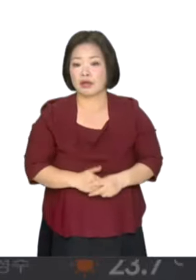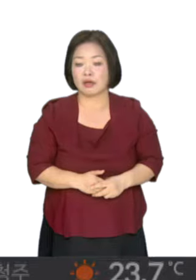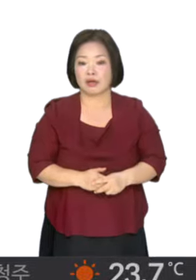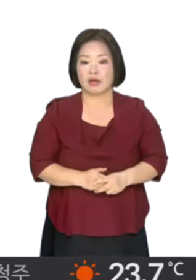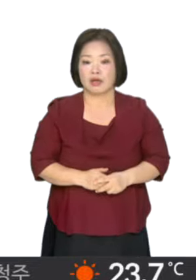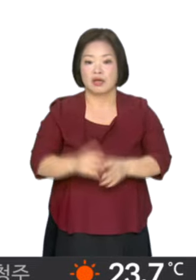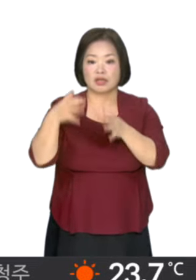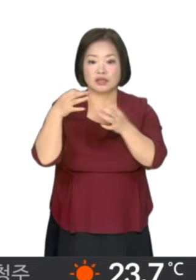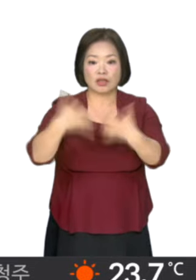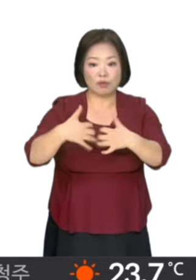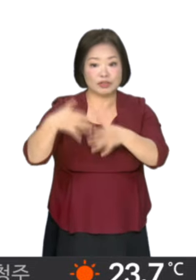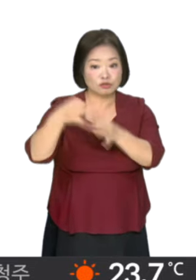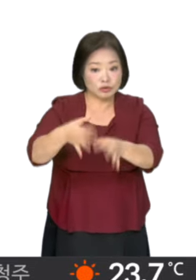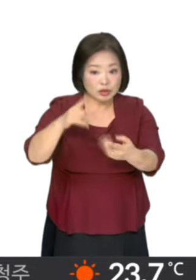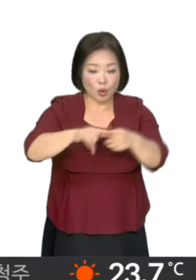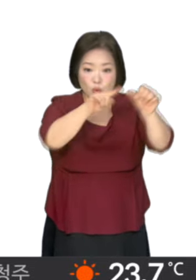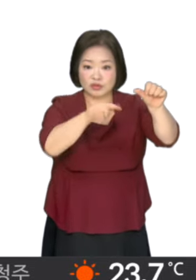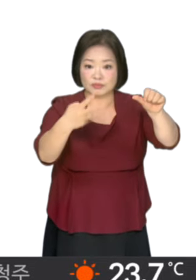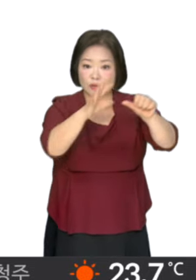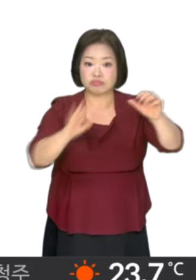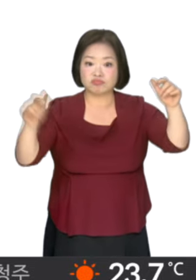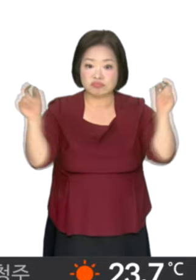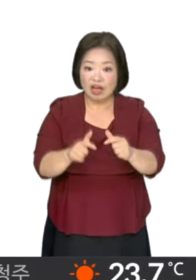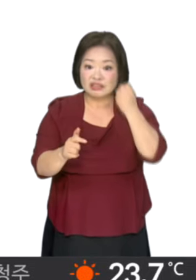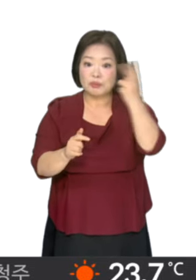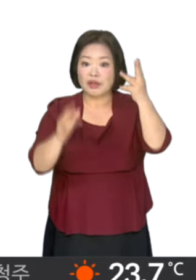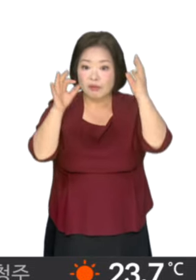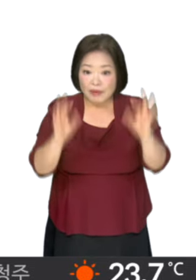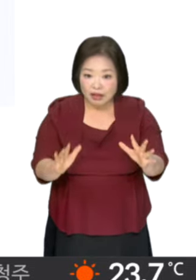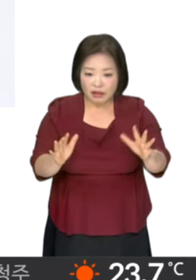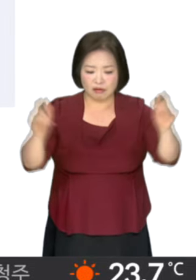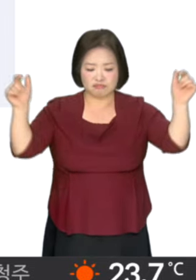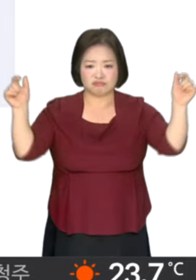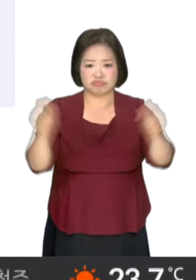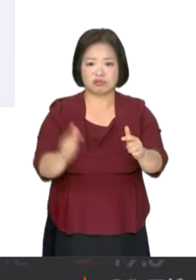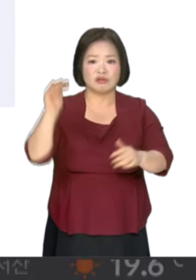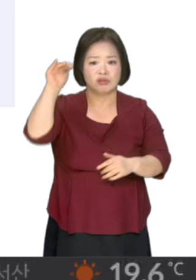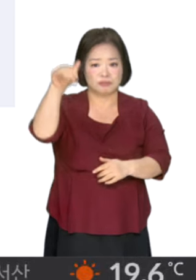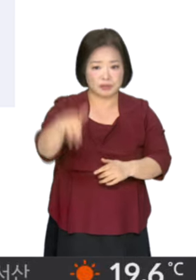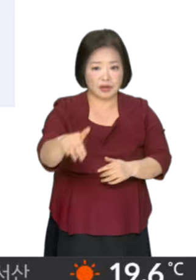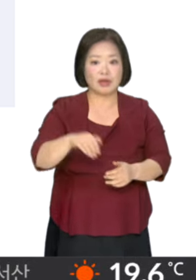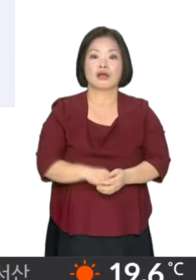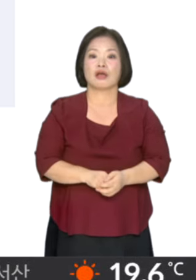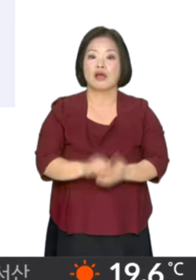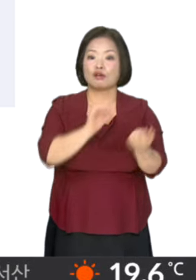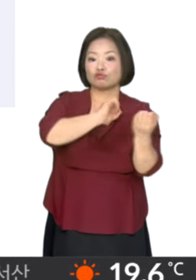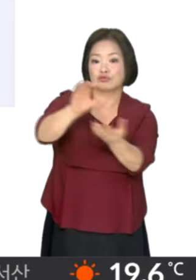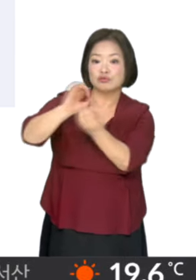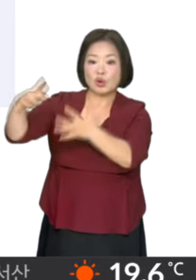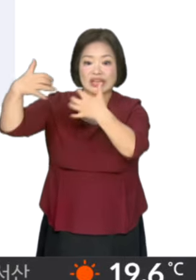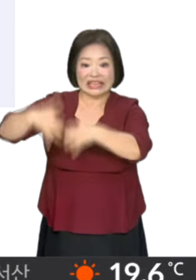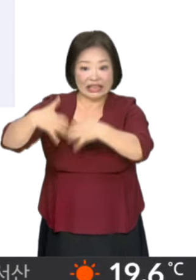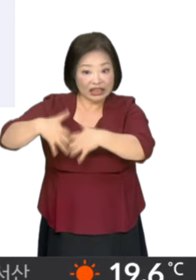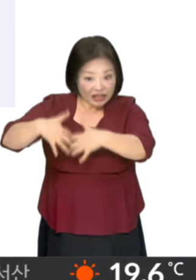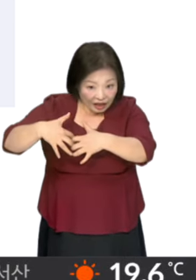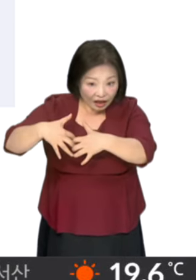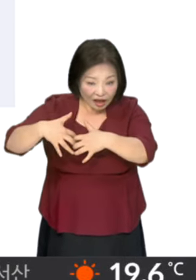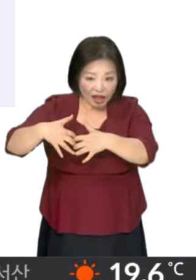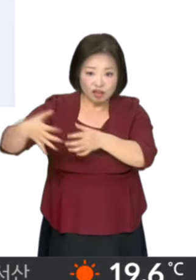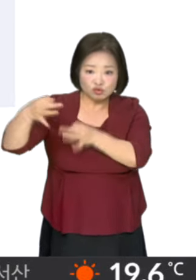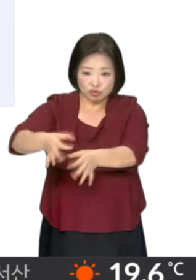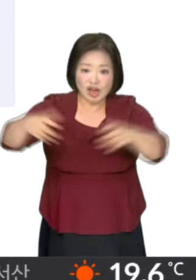설비투자는 5.4% 줄어들며 3개월만에 감소 전환했습니다 운송 장비와 기계류 등에서 모두